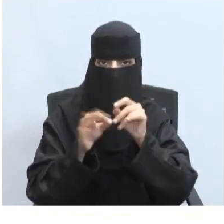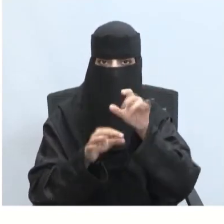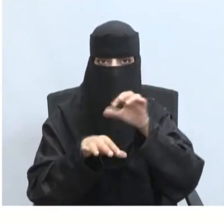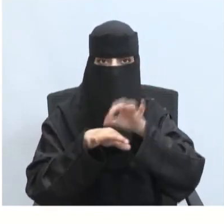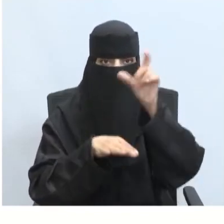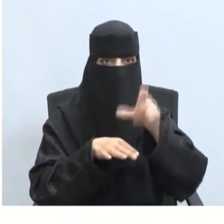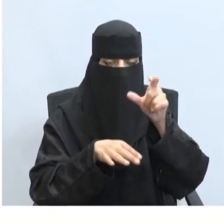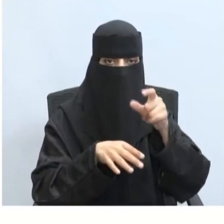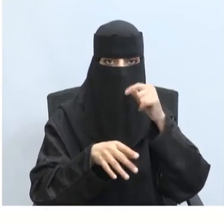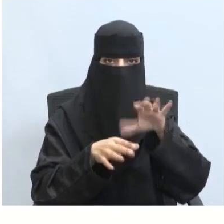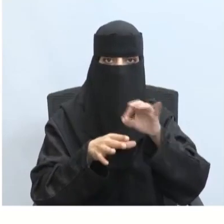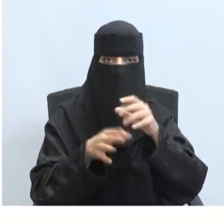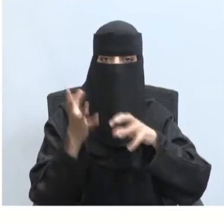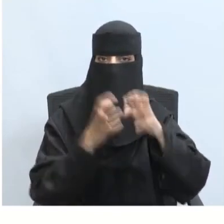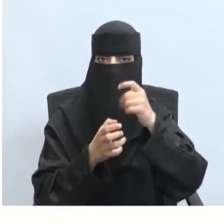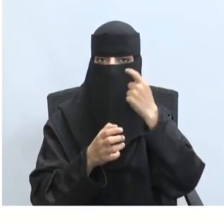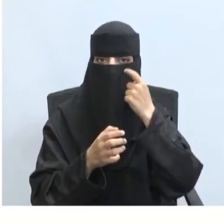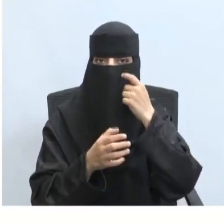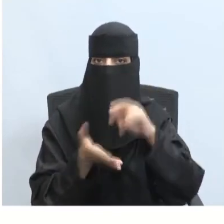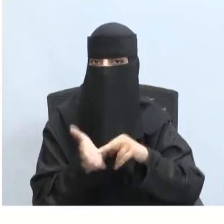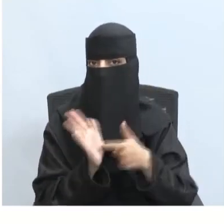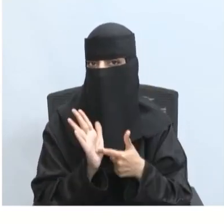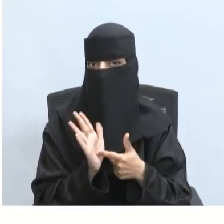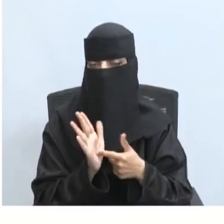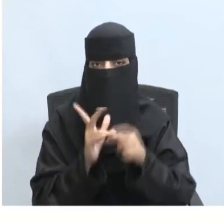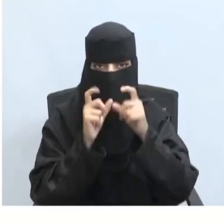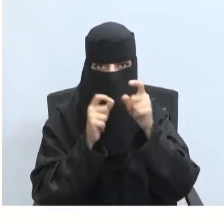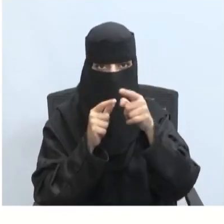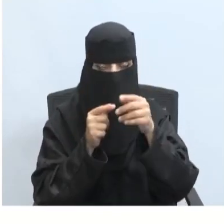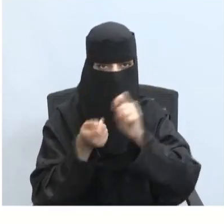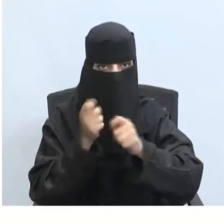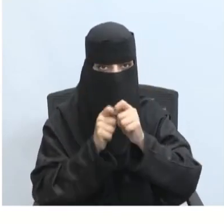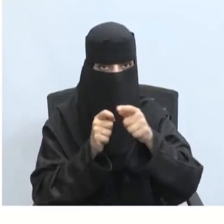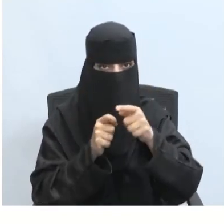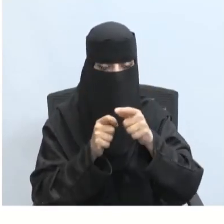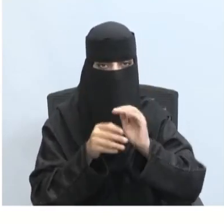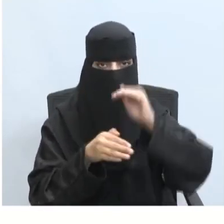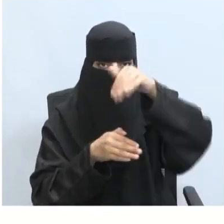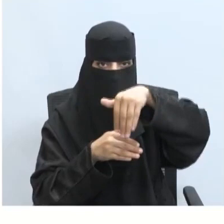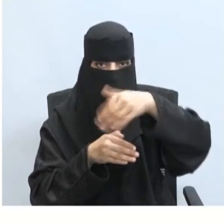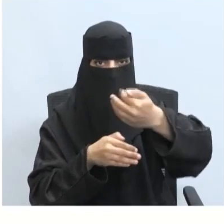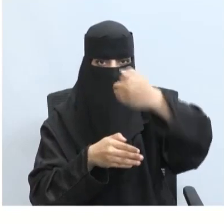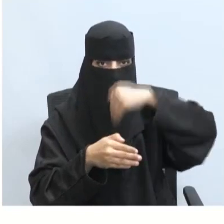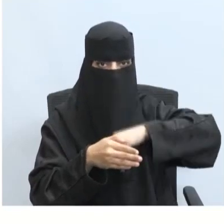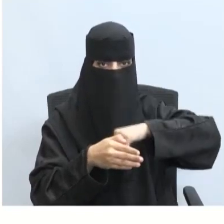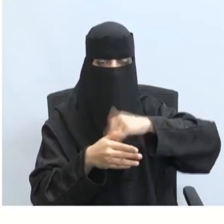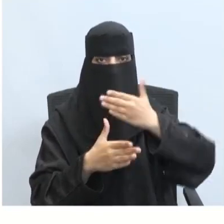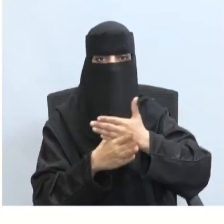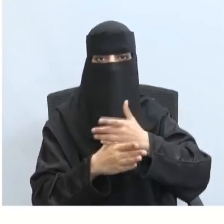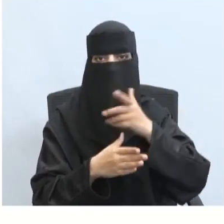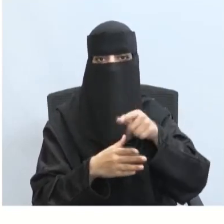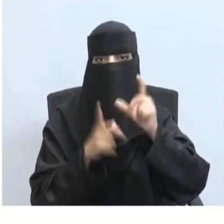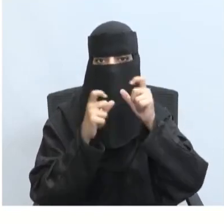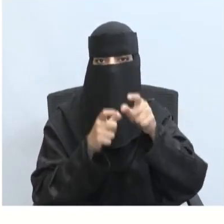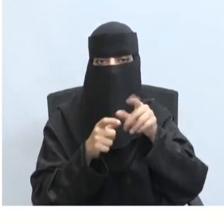الناس تتعرض لبعض المشاكل فبالتالي الصوره قد تتكون اما خلف او امام الشبكيه